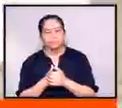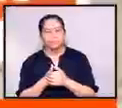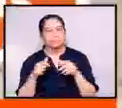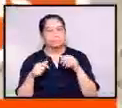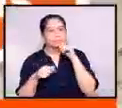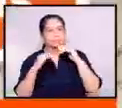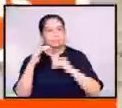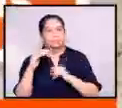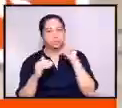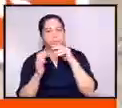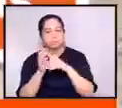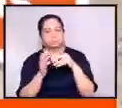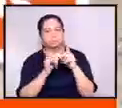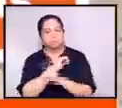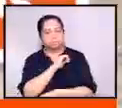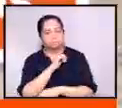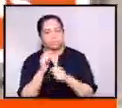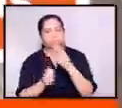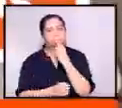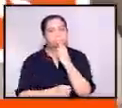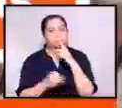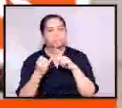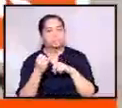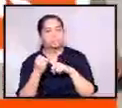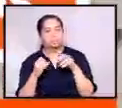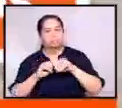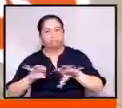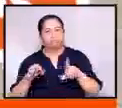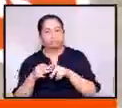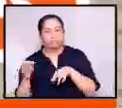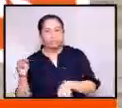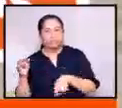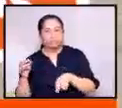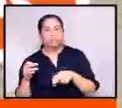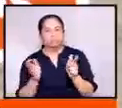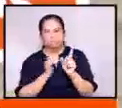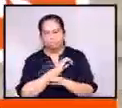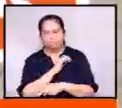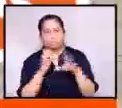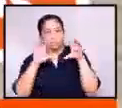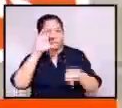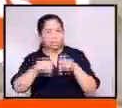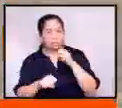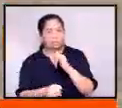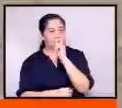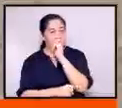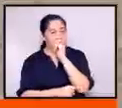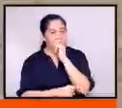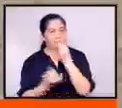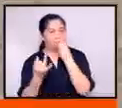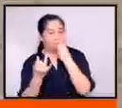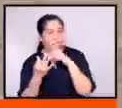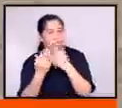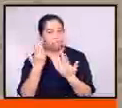Di bababa sa 1,000 piso ang multa sa maninigarilyo, magkakalat at iihi sa beachfront. Ang mga mahuhuling uminom, kumakain